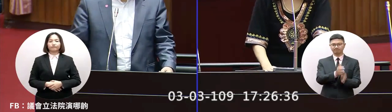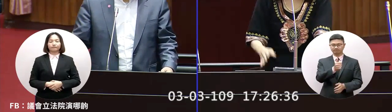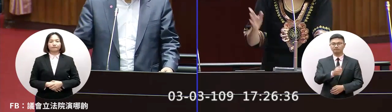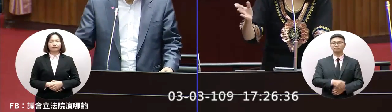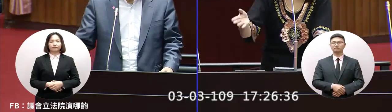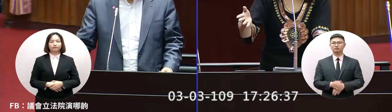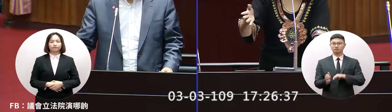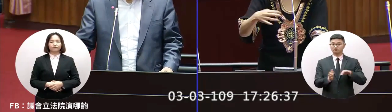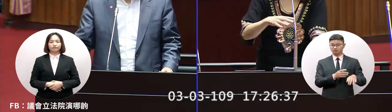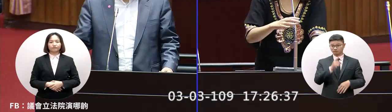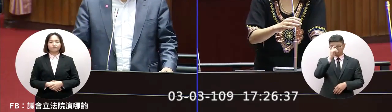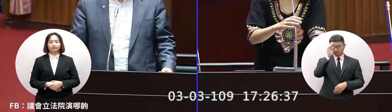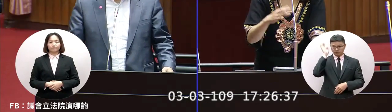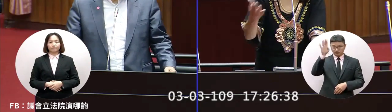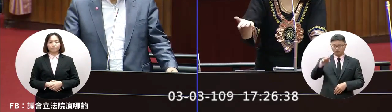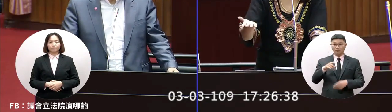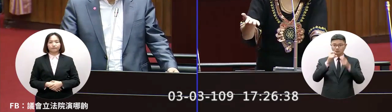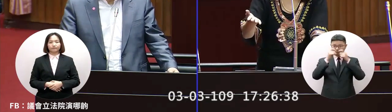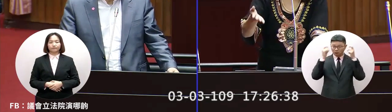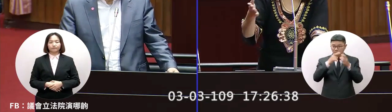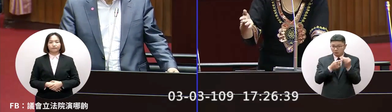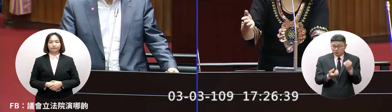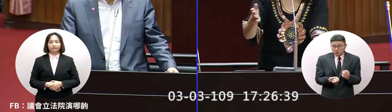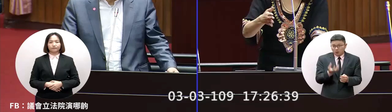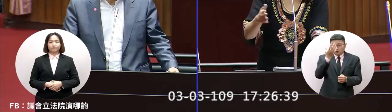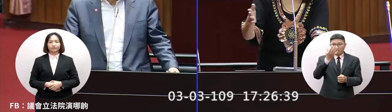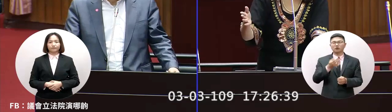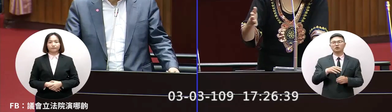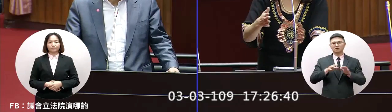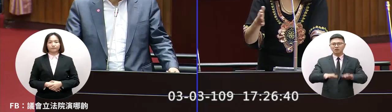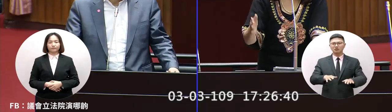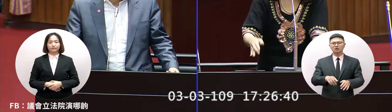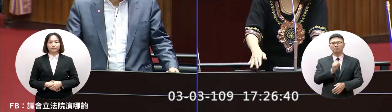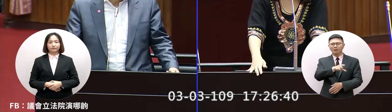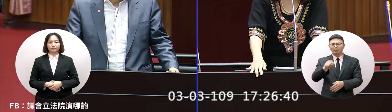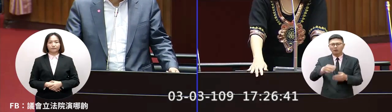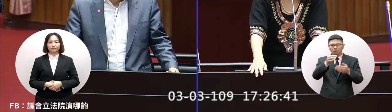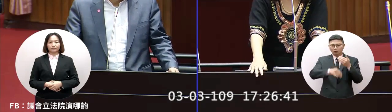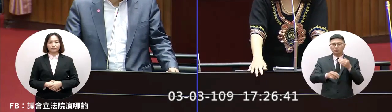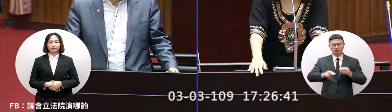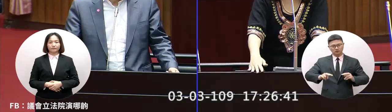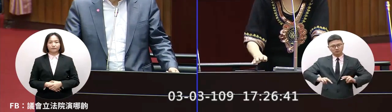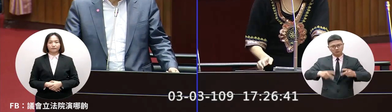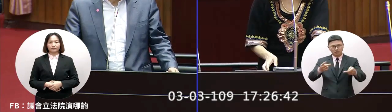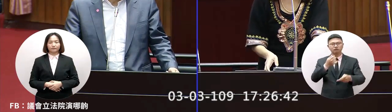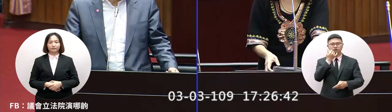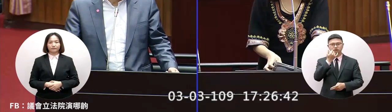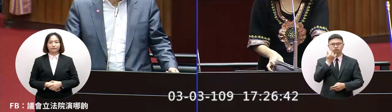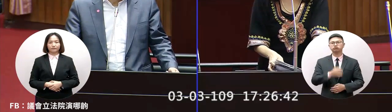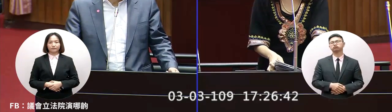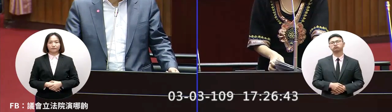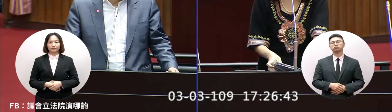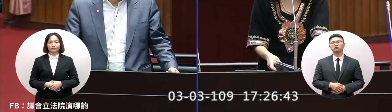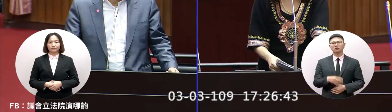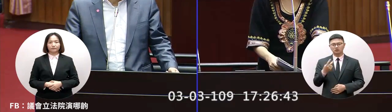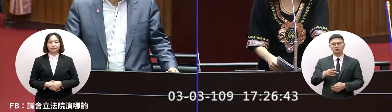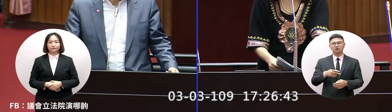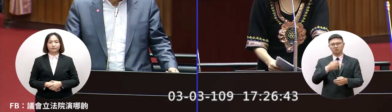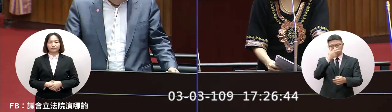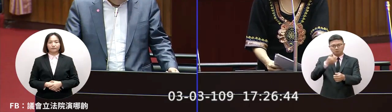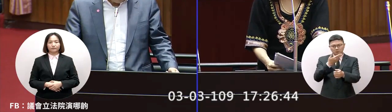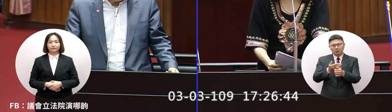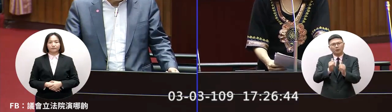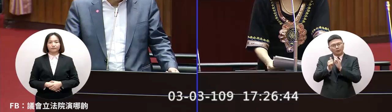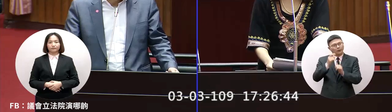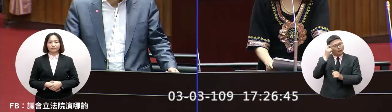我们也希望未来口罩量提高的时候，势必会改变现在的有关的相关的一些限制的规定，那能够越便民越好